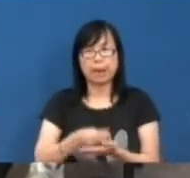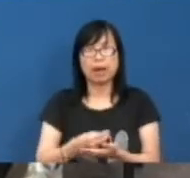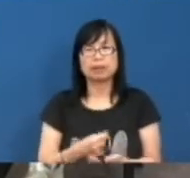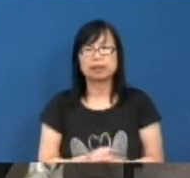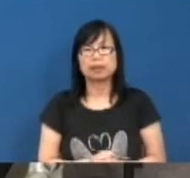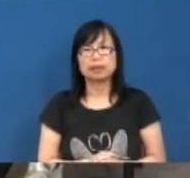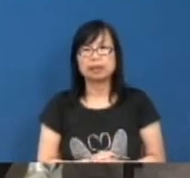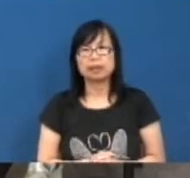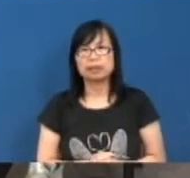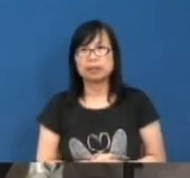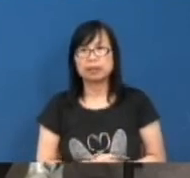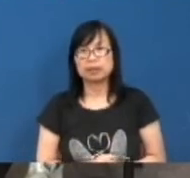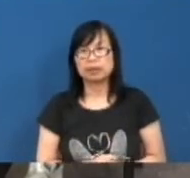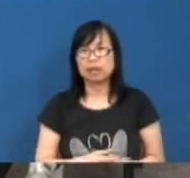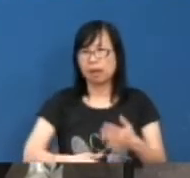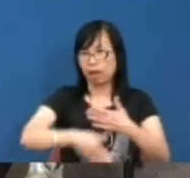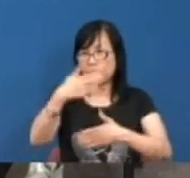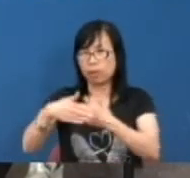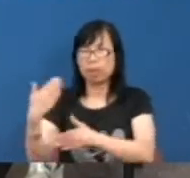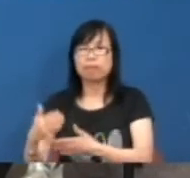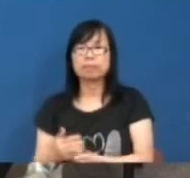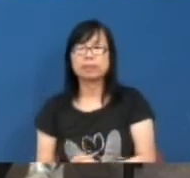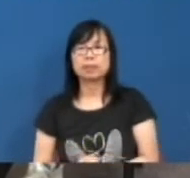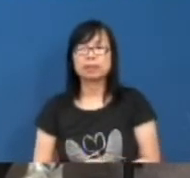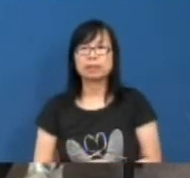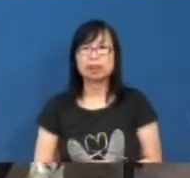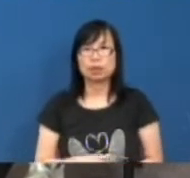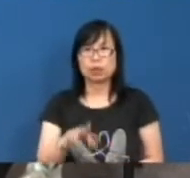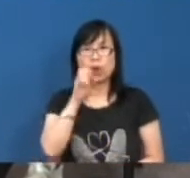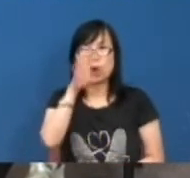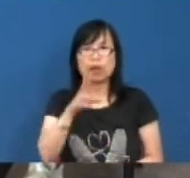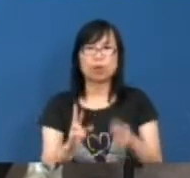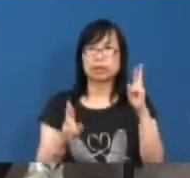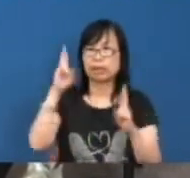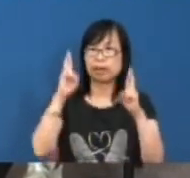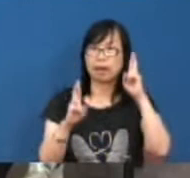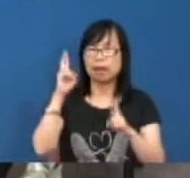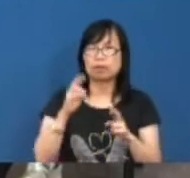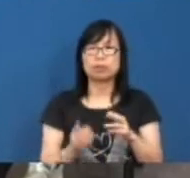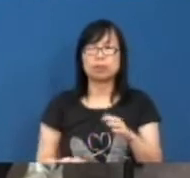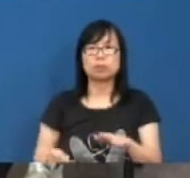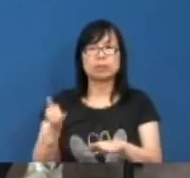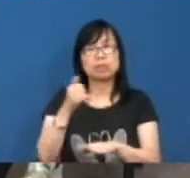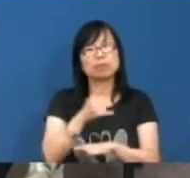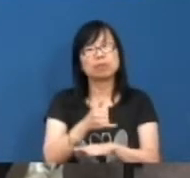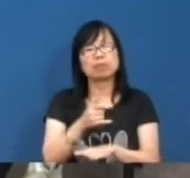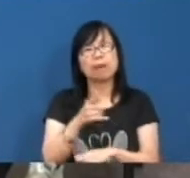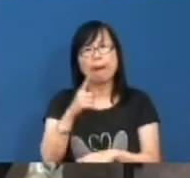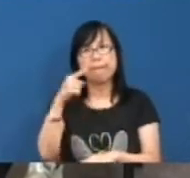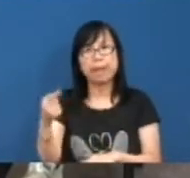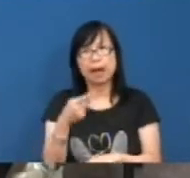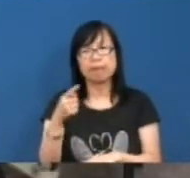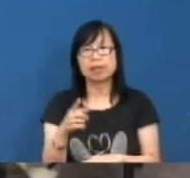層樓，即係可能彈丸之地。而家講緊太古城，你都過萬一萬蚊一尺。咁而家啱啱呢